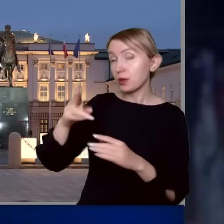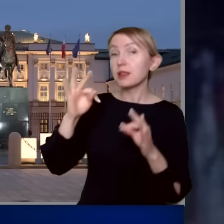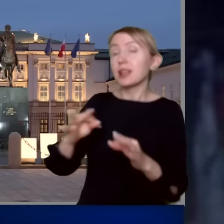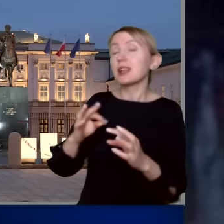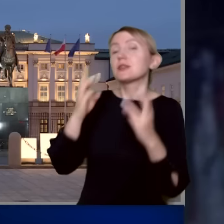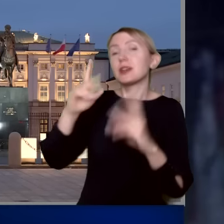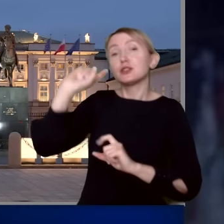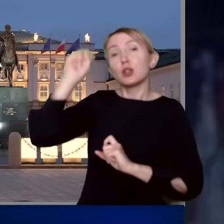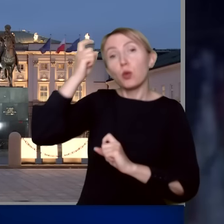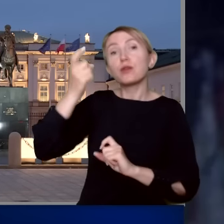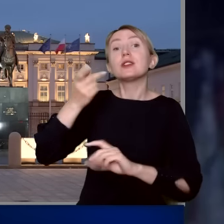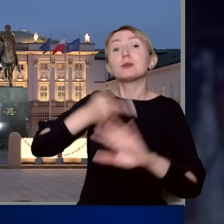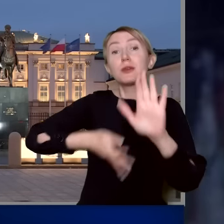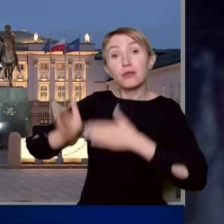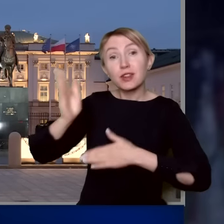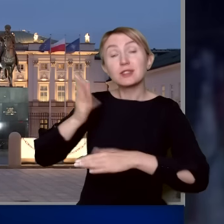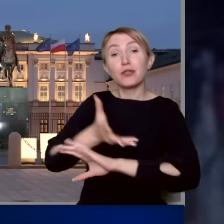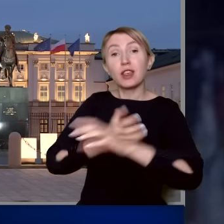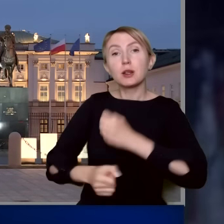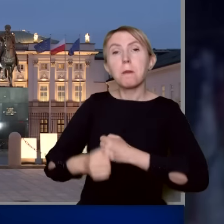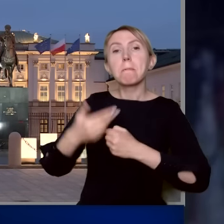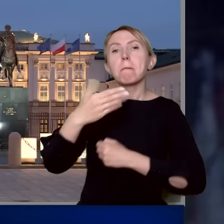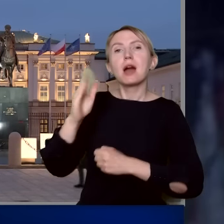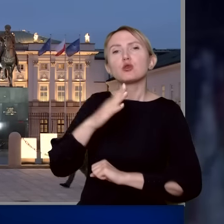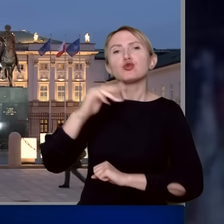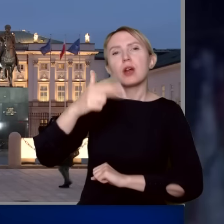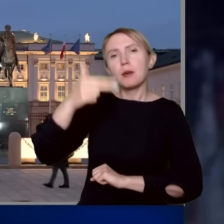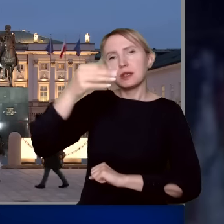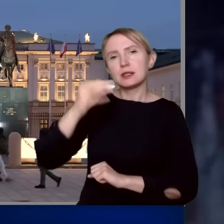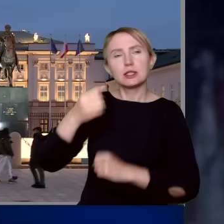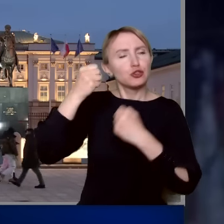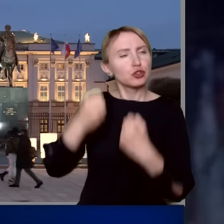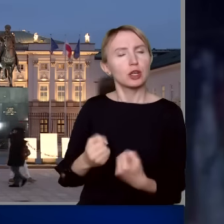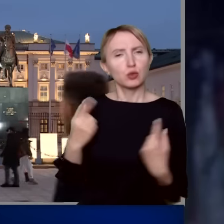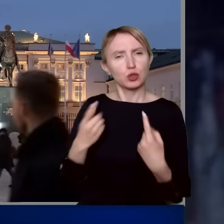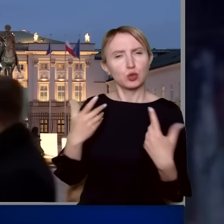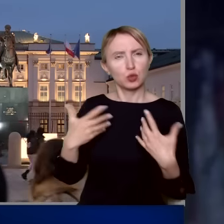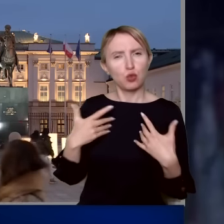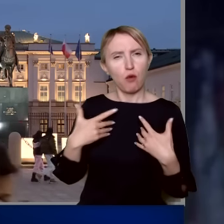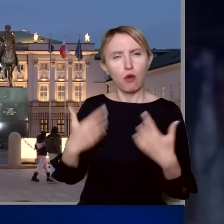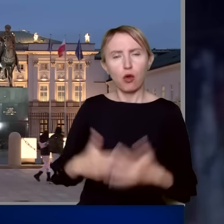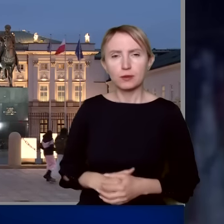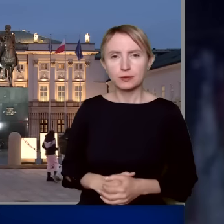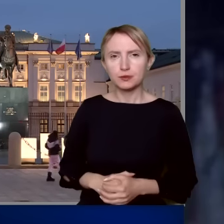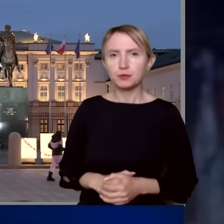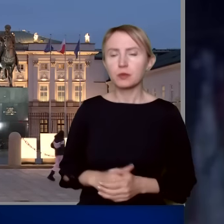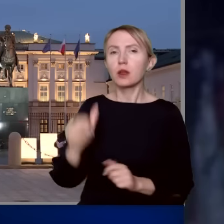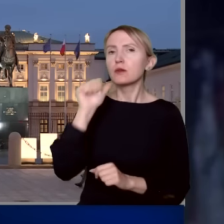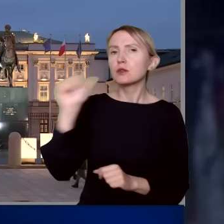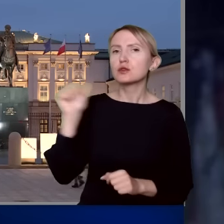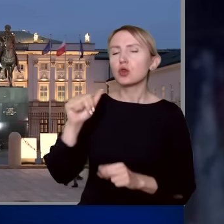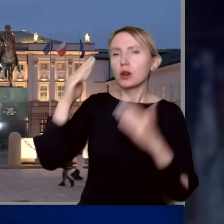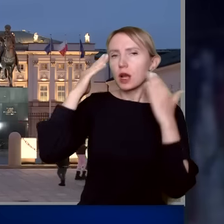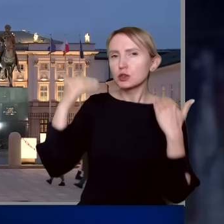zakłady karne, bo Mariusz Kamiński przynajmniej jest w ciężkim stanie zdrowotnym. Wczoraj